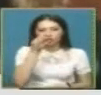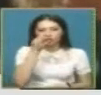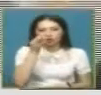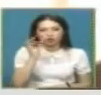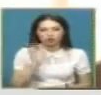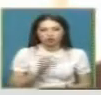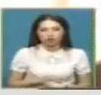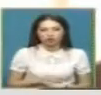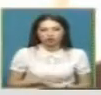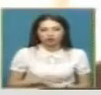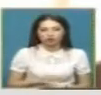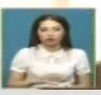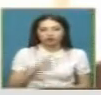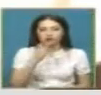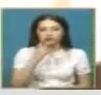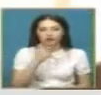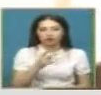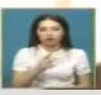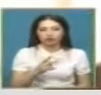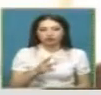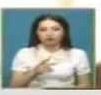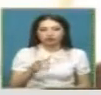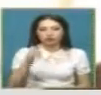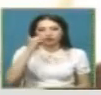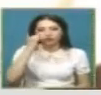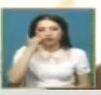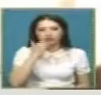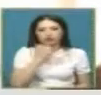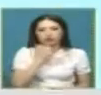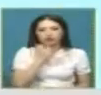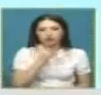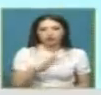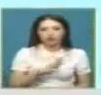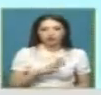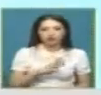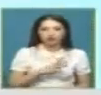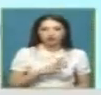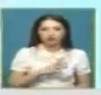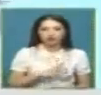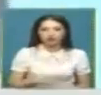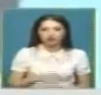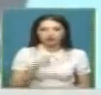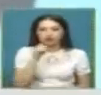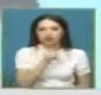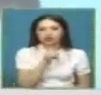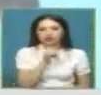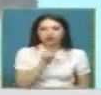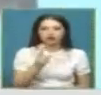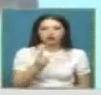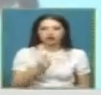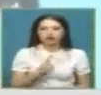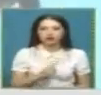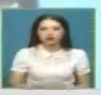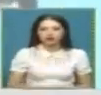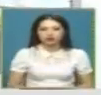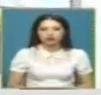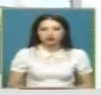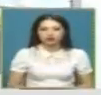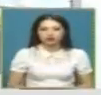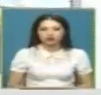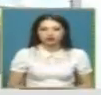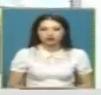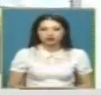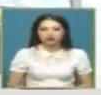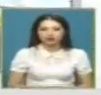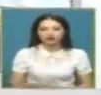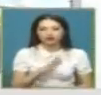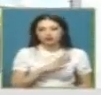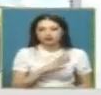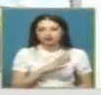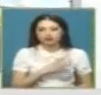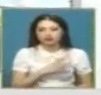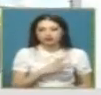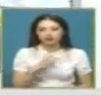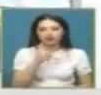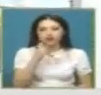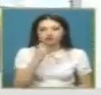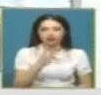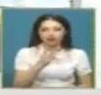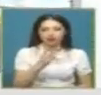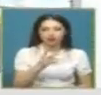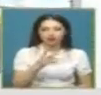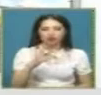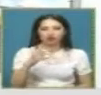иелері кейде ескі сүрлеуден шыға алмай жатады. Оның сыры неде? Кемшіліктер де бар, артықшылықтарымыз да бар. Оны мойындау